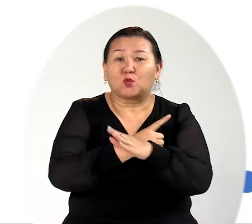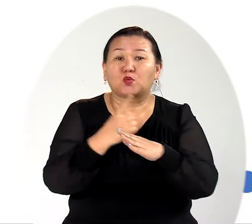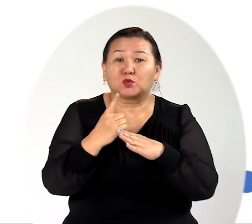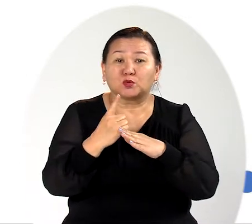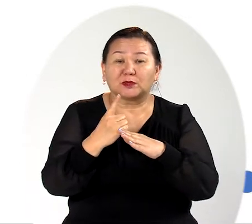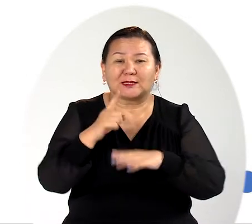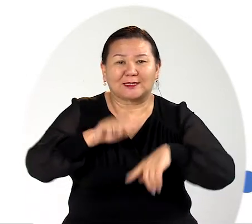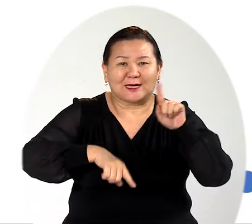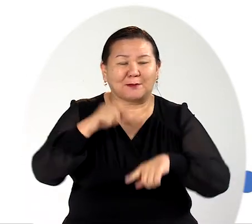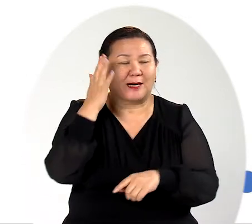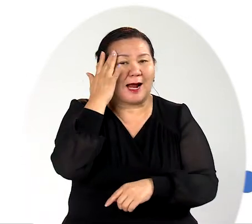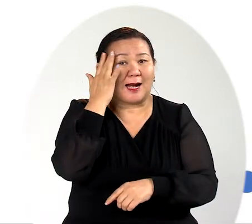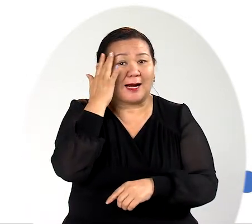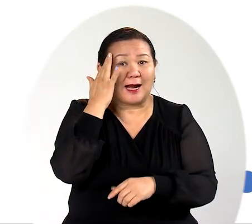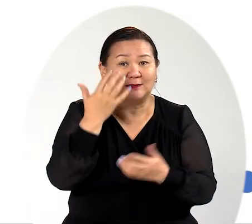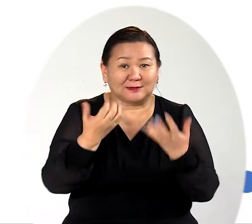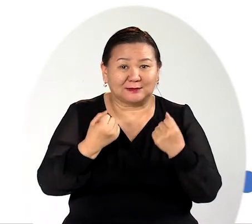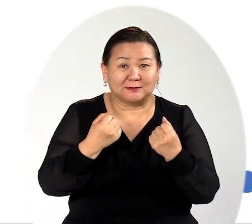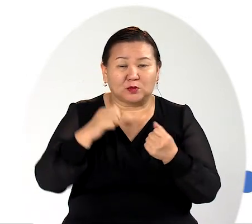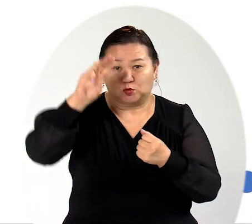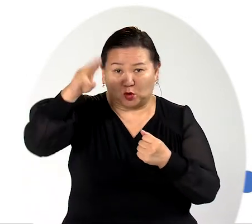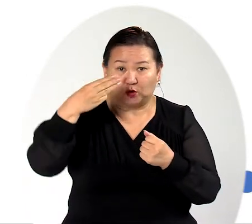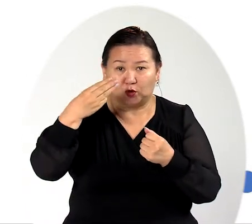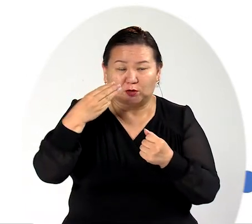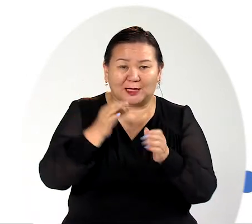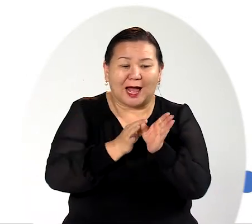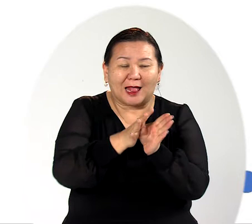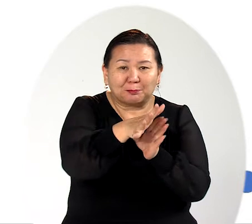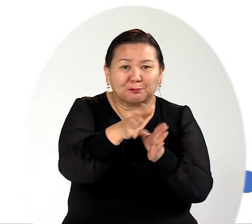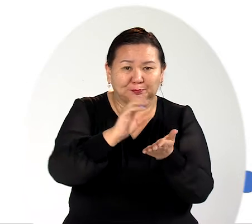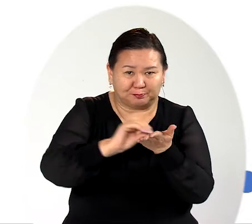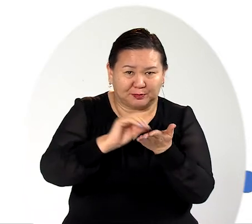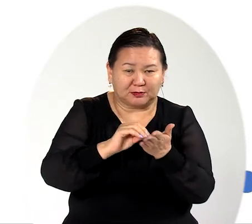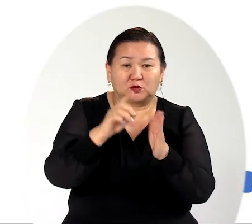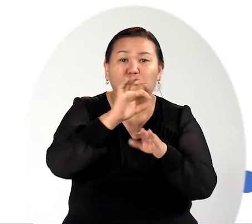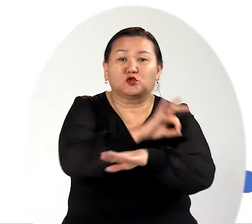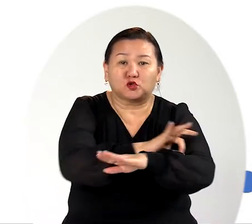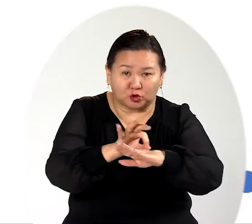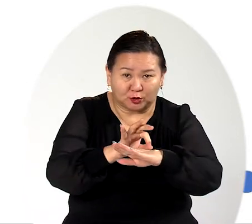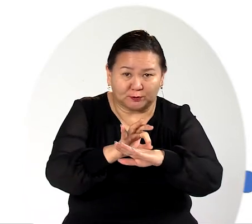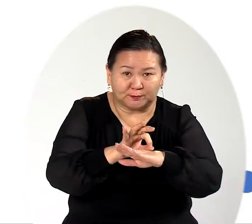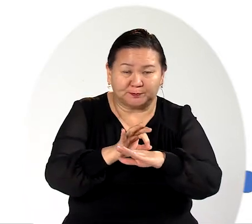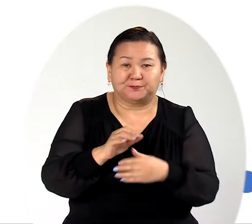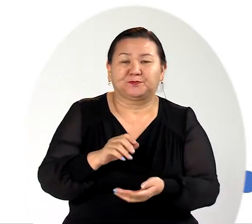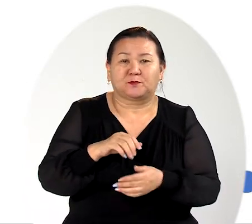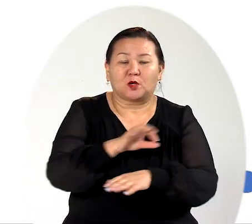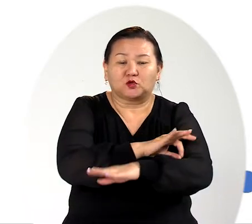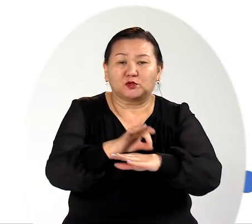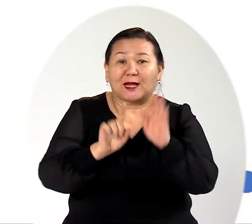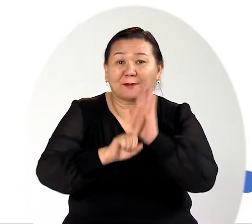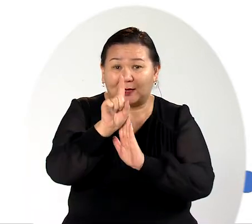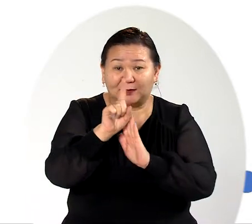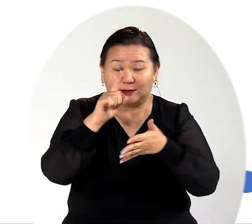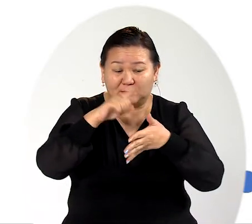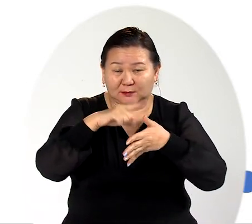арга аргачлалыг ашиглаж хүрэх юм бэ гэдгийг тодорхойлж үтсэн тийм албан бичиг бол төсөл гэж нэрлээд байгаа. За төслийн хамгийн эхний хэсэг